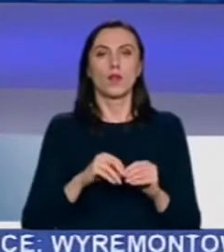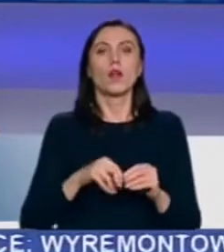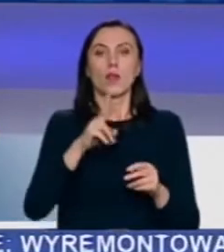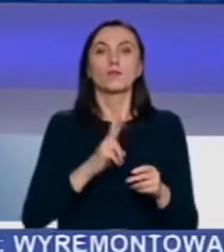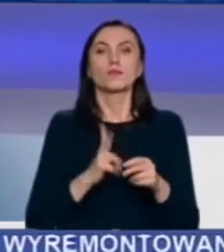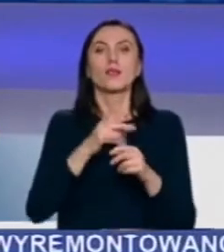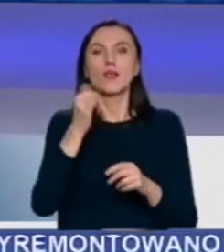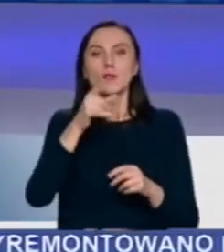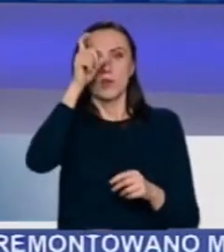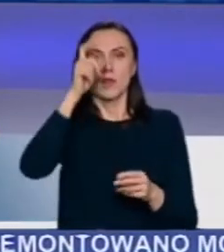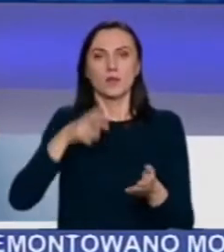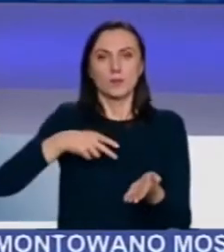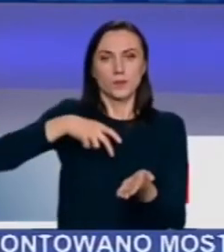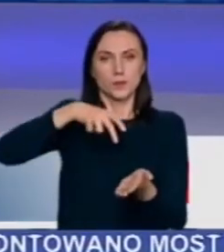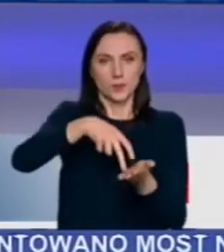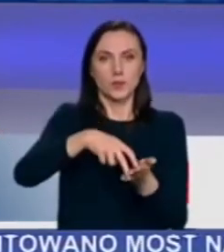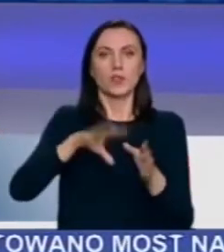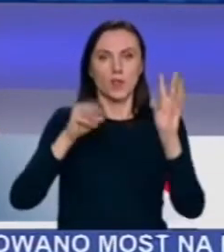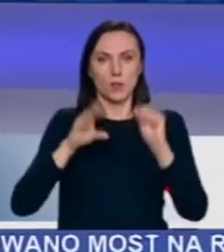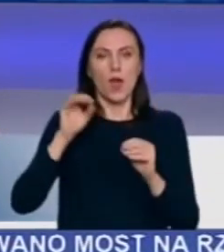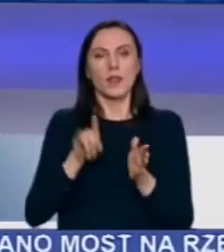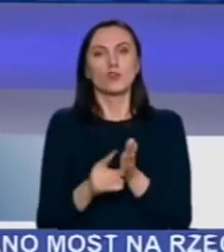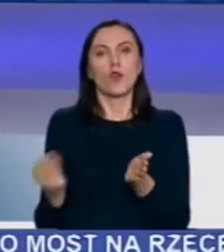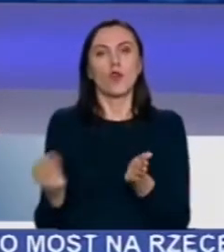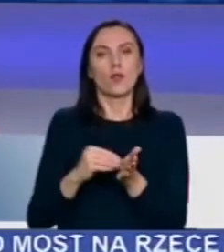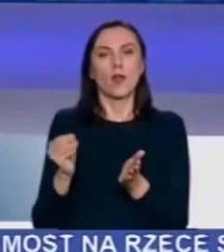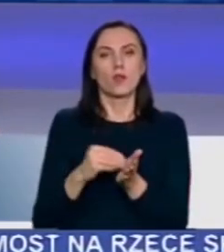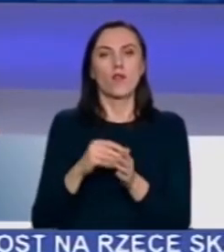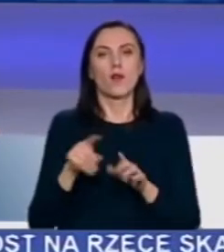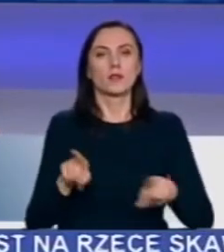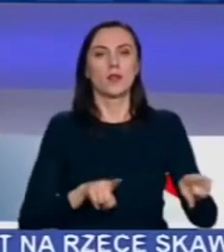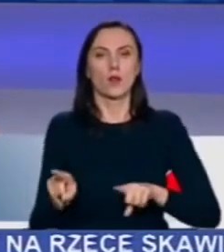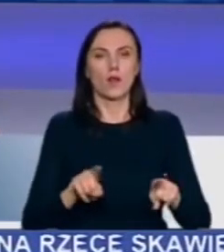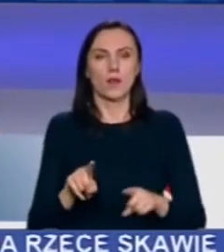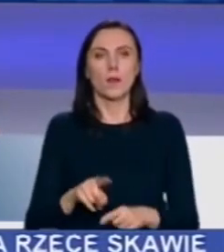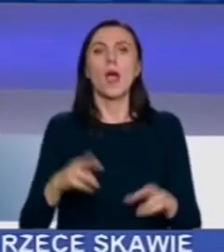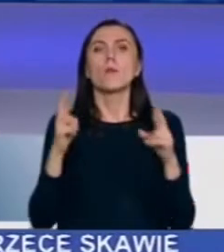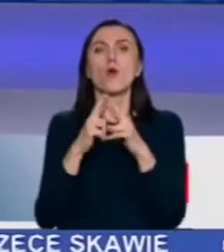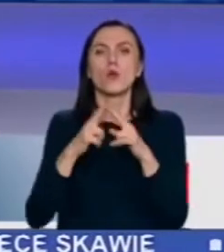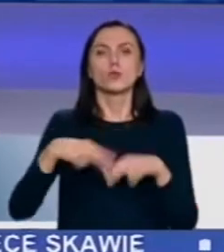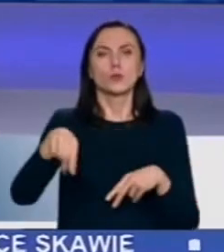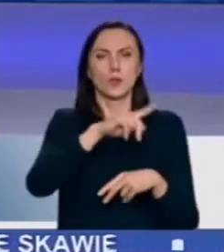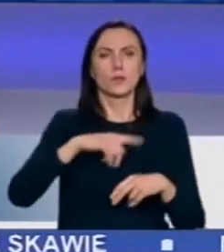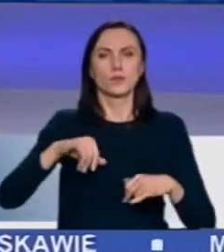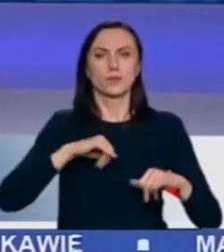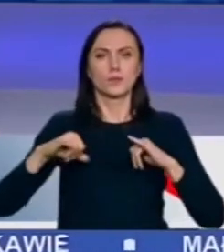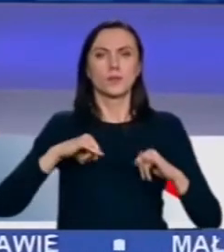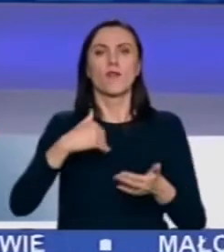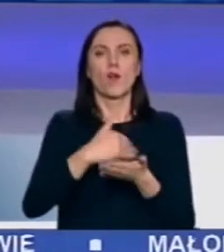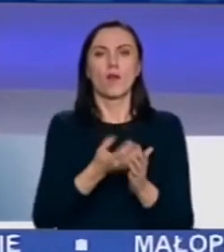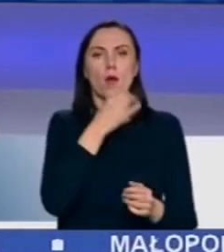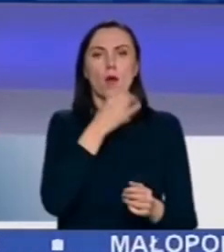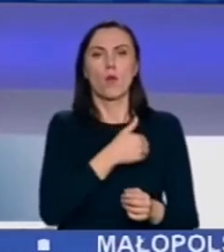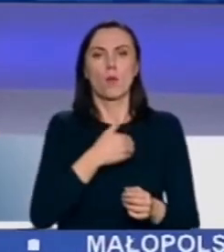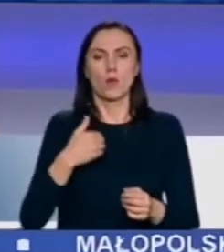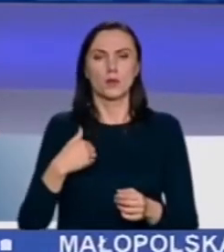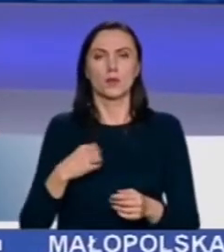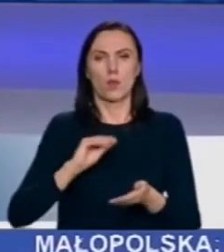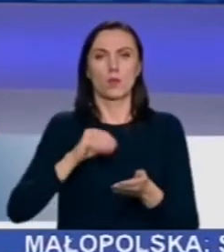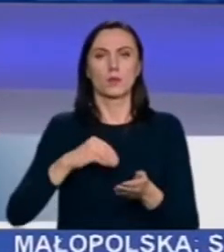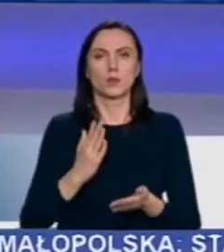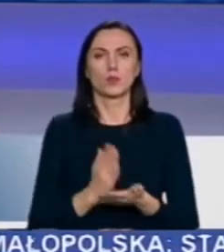pieszy wchodzi na jezdnię, a także dodatkowe oznakowanie. Porozumienie z samorządami w tej sprawie podpisał wojewoda Małopolski. O szczegółach